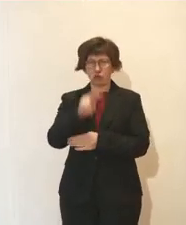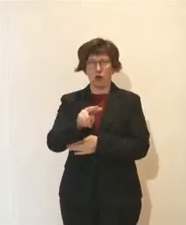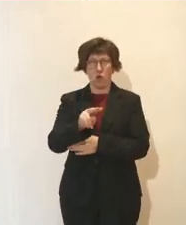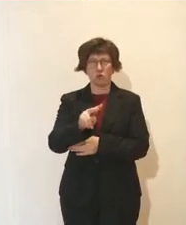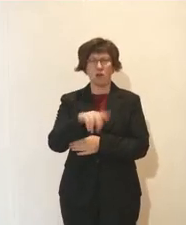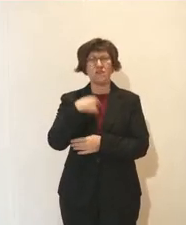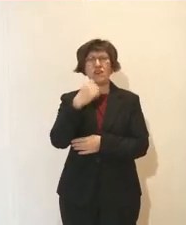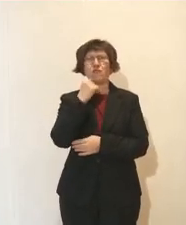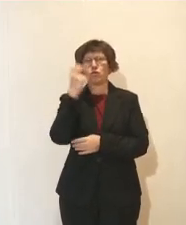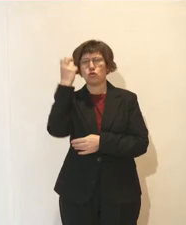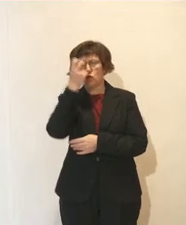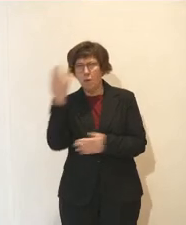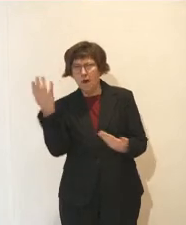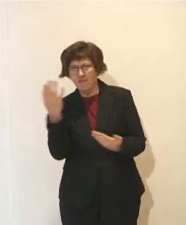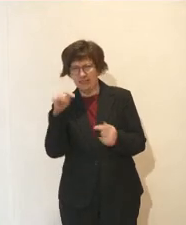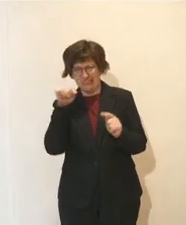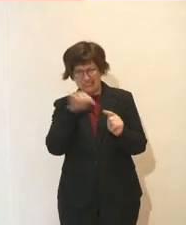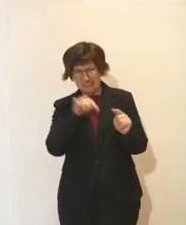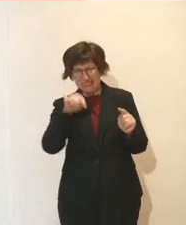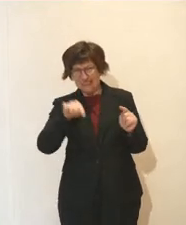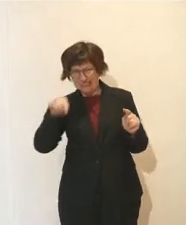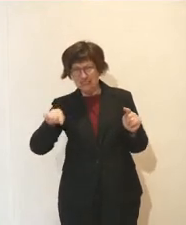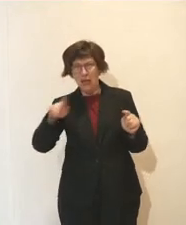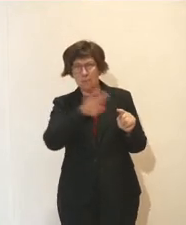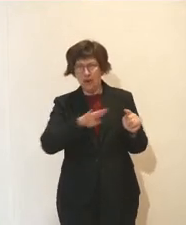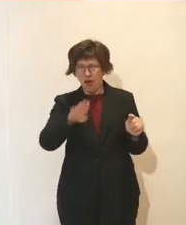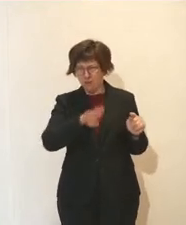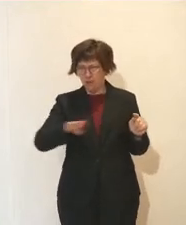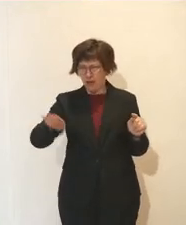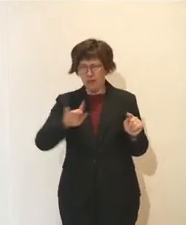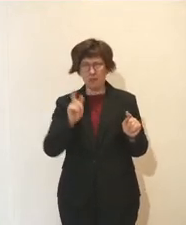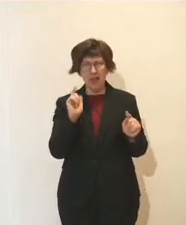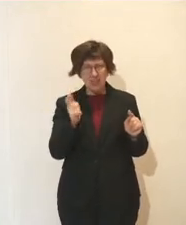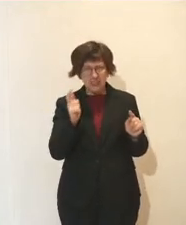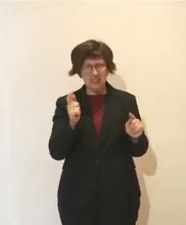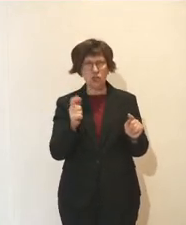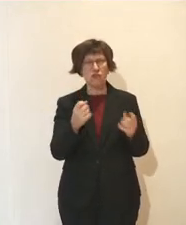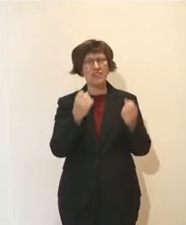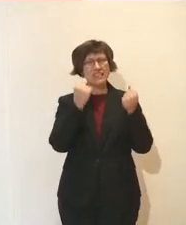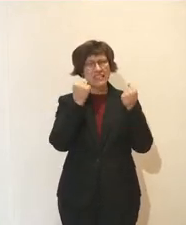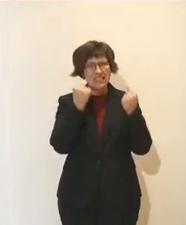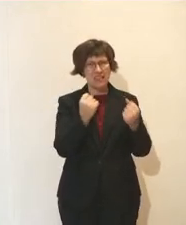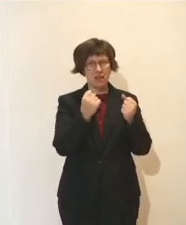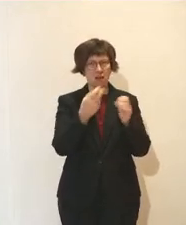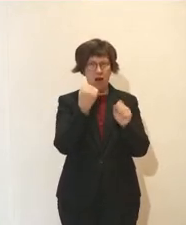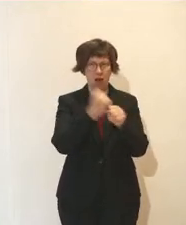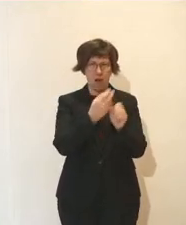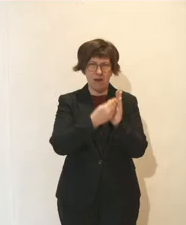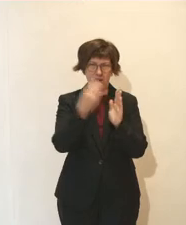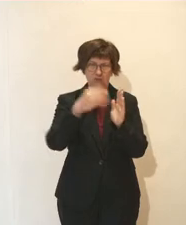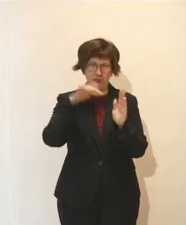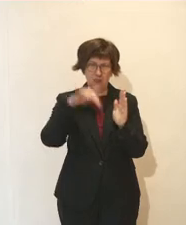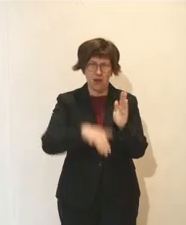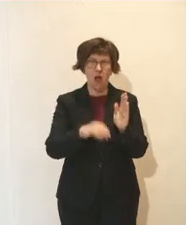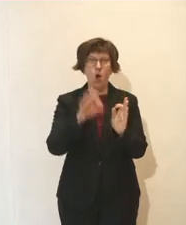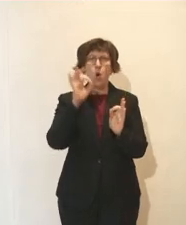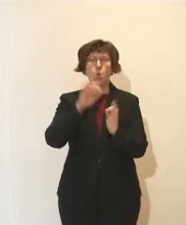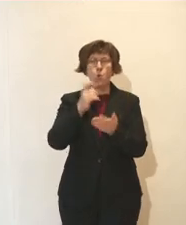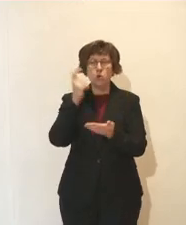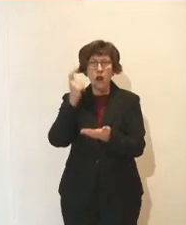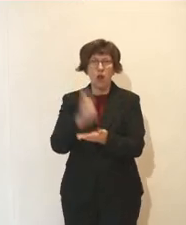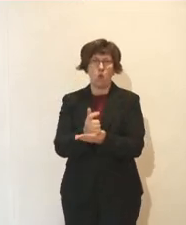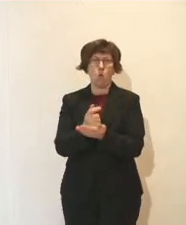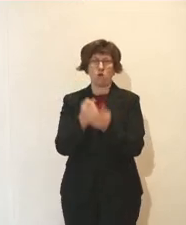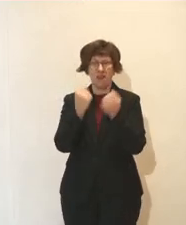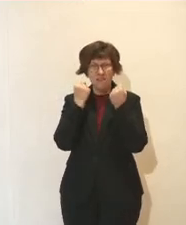werden dafür sorge tragen dass es in diesen sektoren unserer gesellschaft sicherer arbeitsverträge gibt das ist gute löhne gibt mit